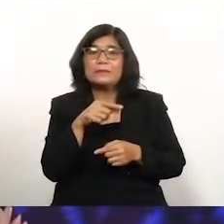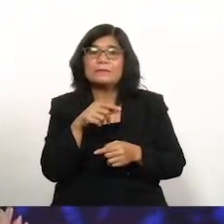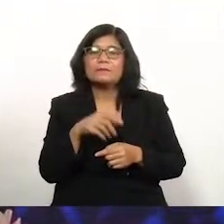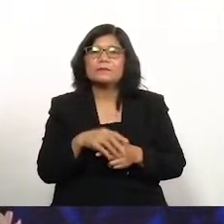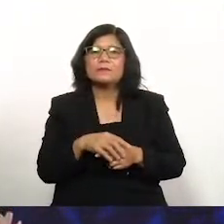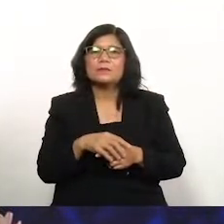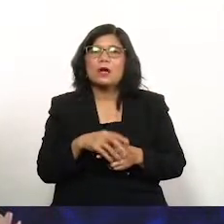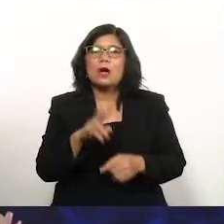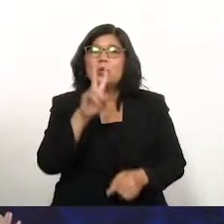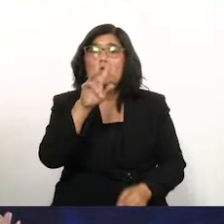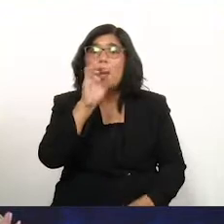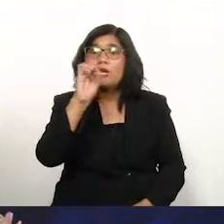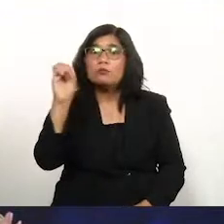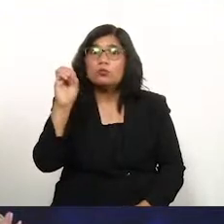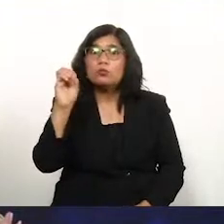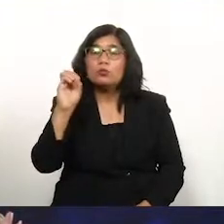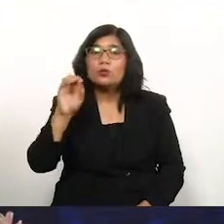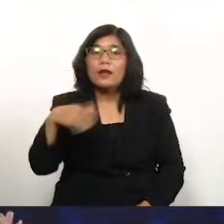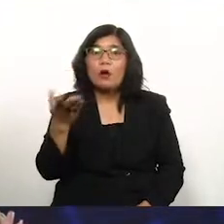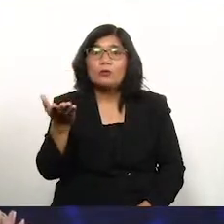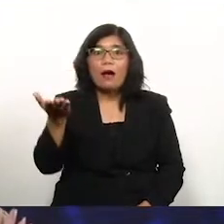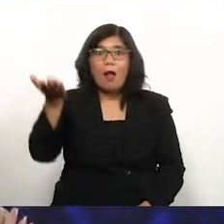di sekitar 2000 tahun yang lalu